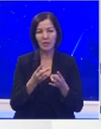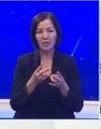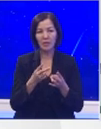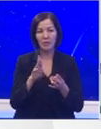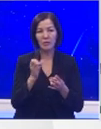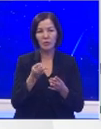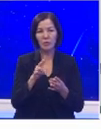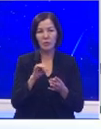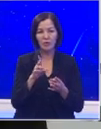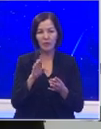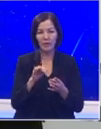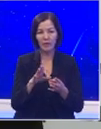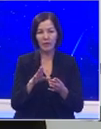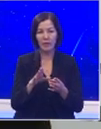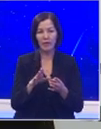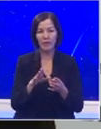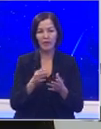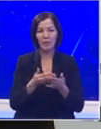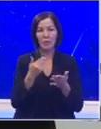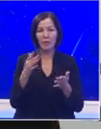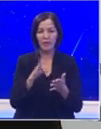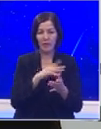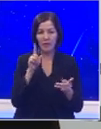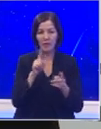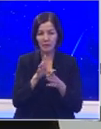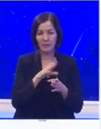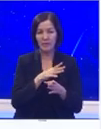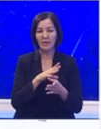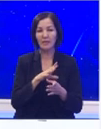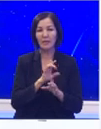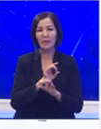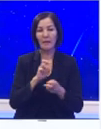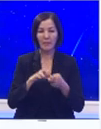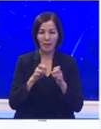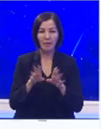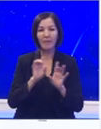Тойлыбаева қызымыз өткенде келген, мына